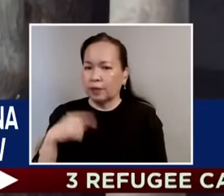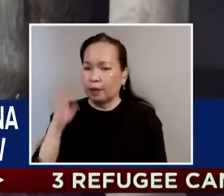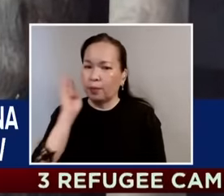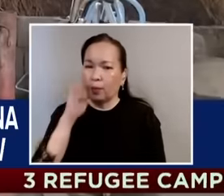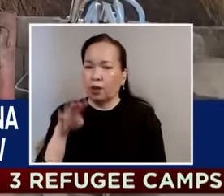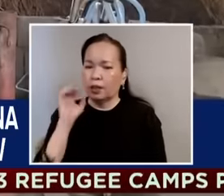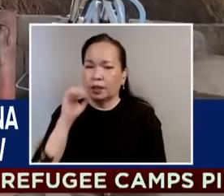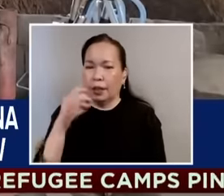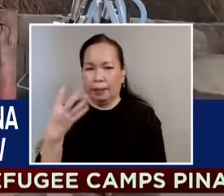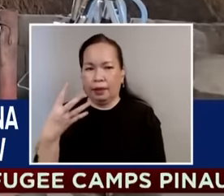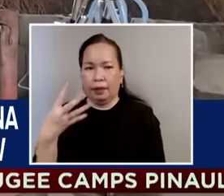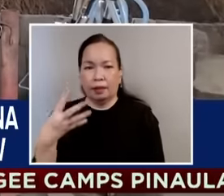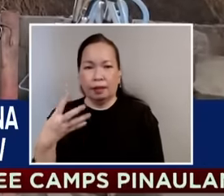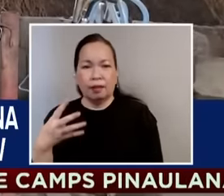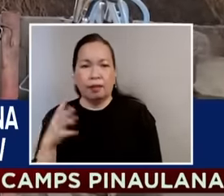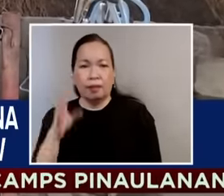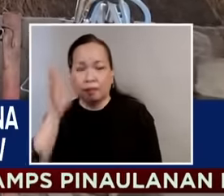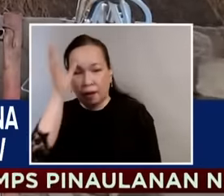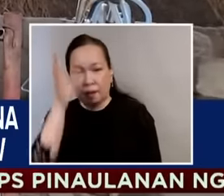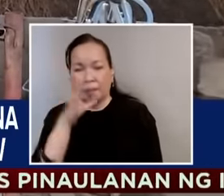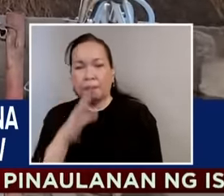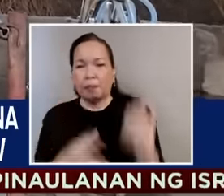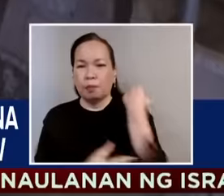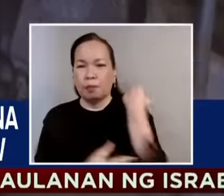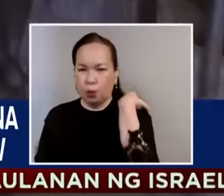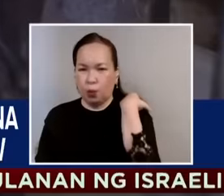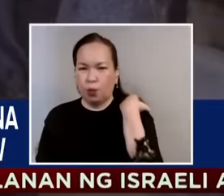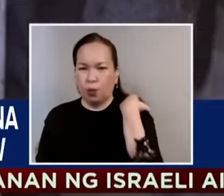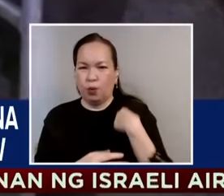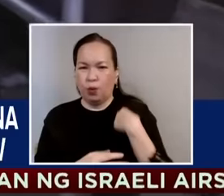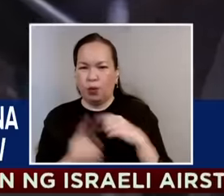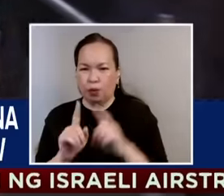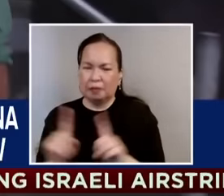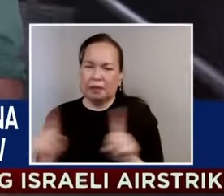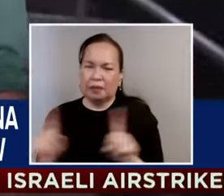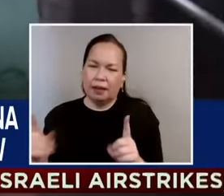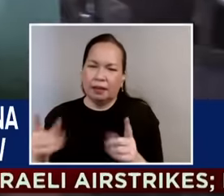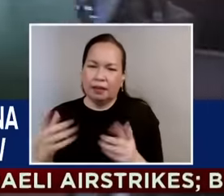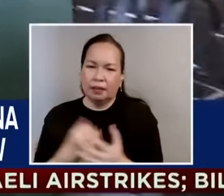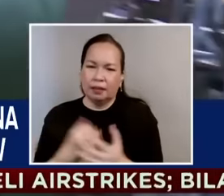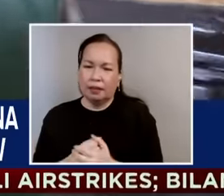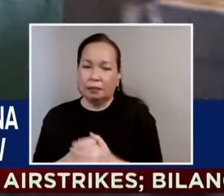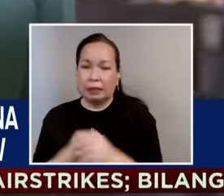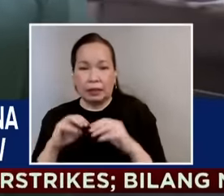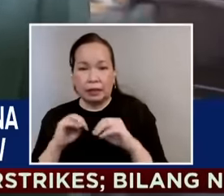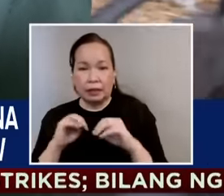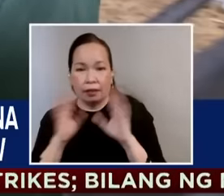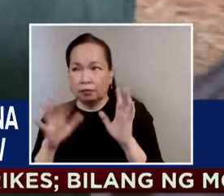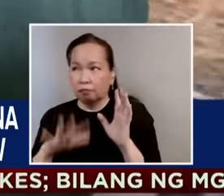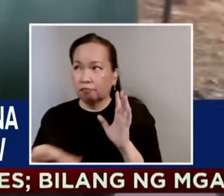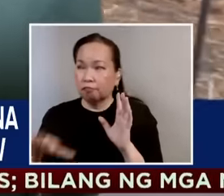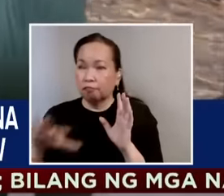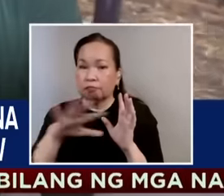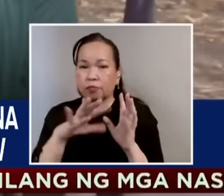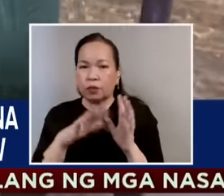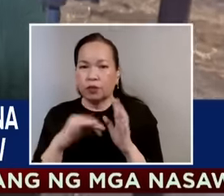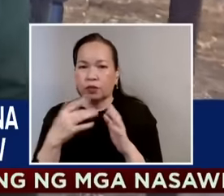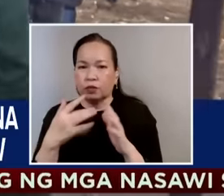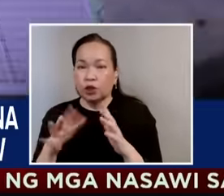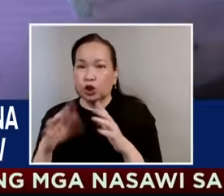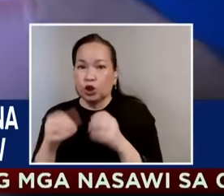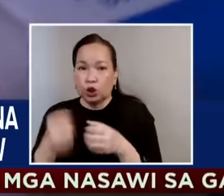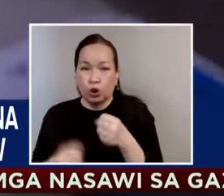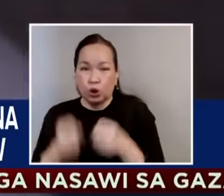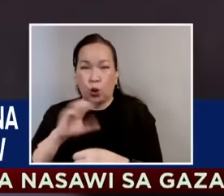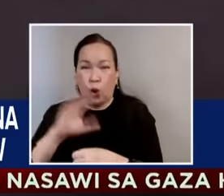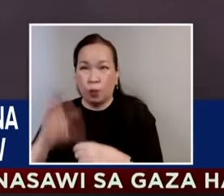din yung mga magulang namin. Tapos nagkahiwalay pa sila. Maliwanag na ang paligid nang matapos sa pagkolekta ng